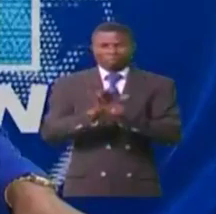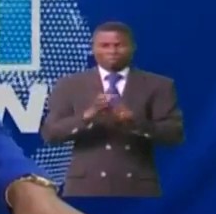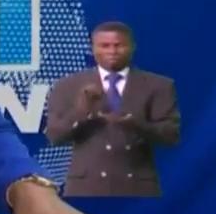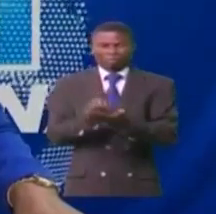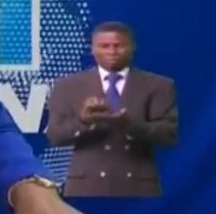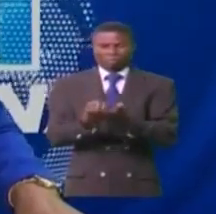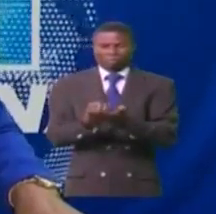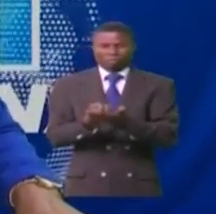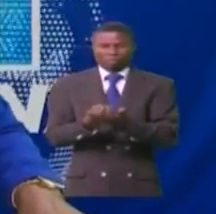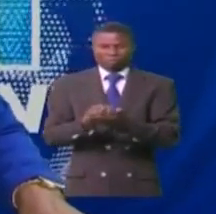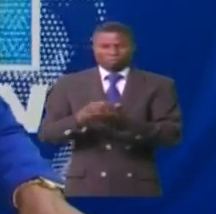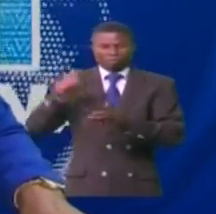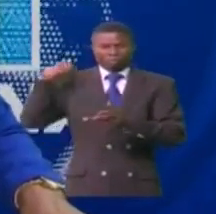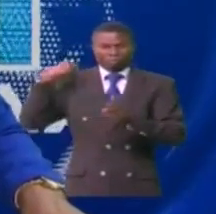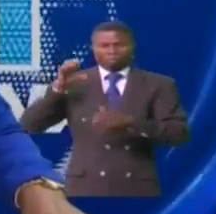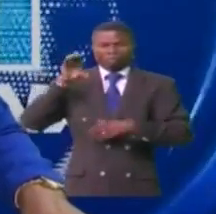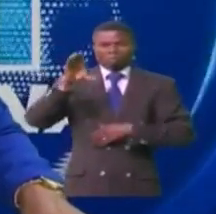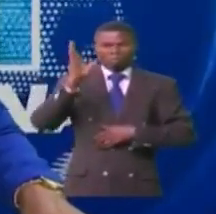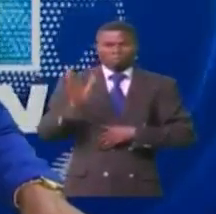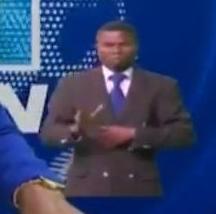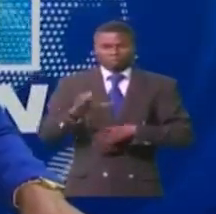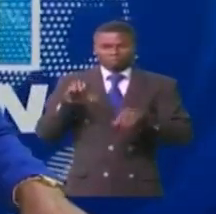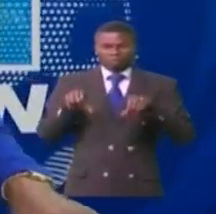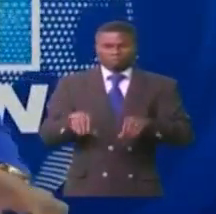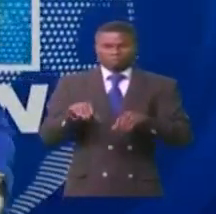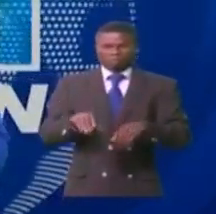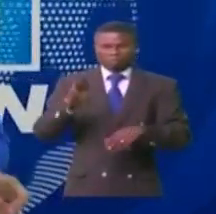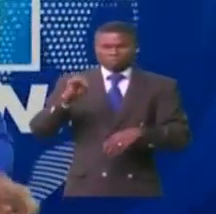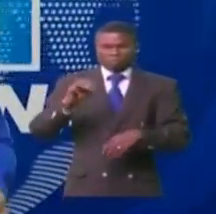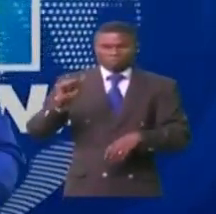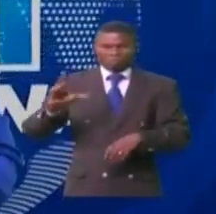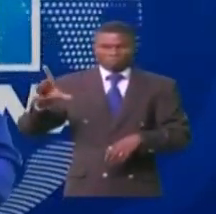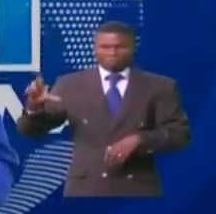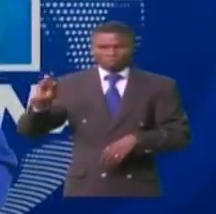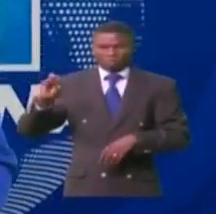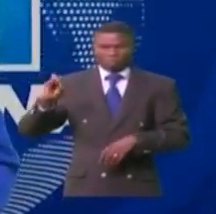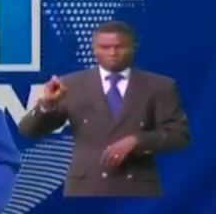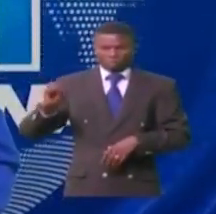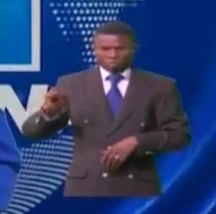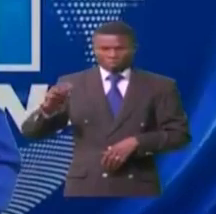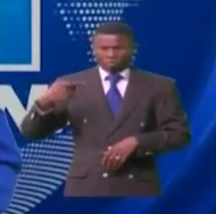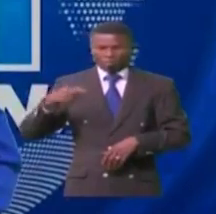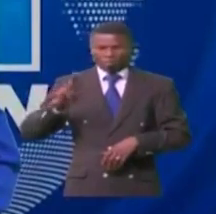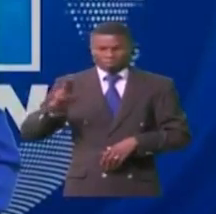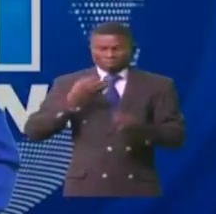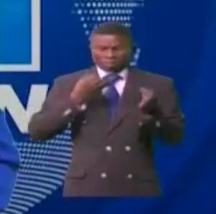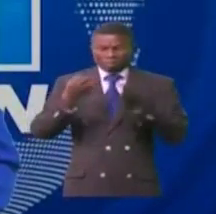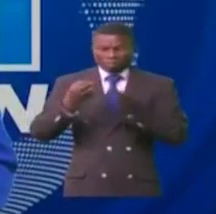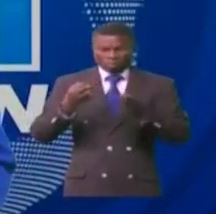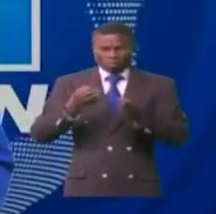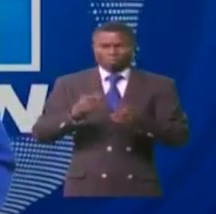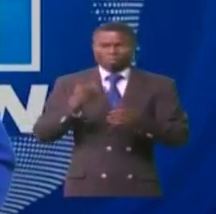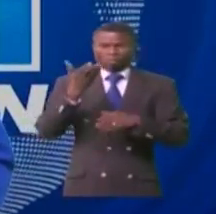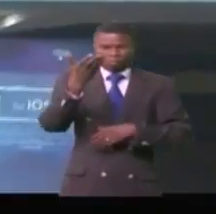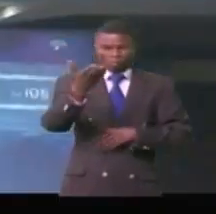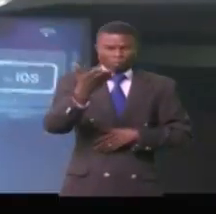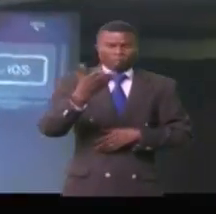Le gouverneur de la Banque centrale du Congo, Malangu Kabedi Mbuyi, explique au micro.